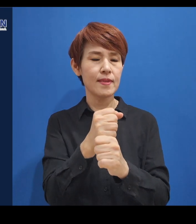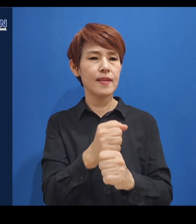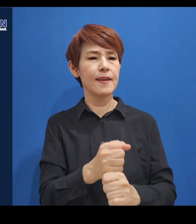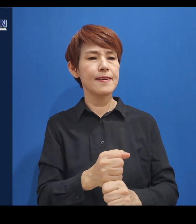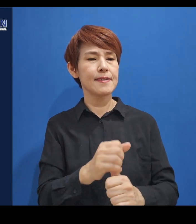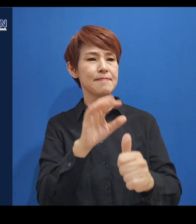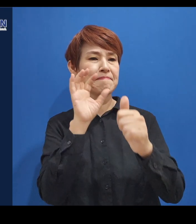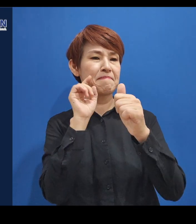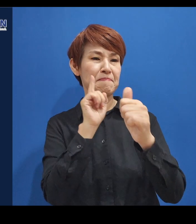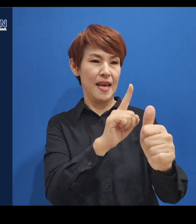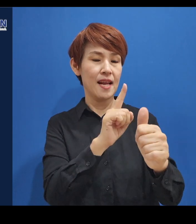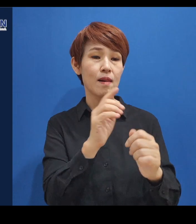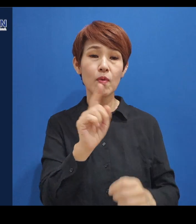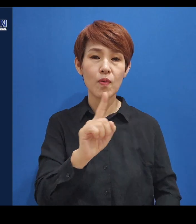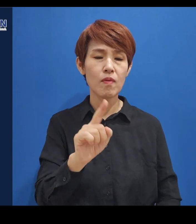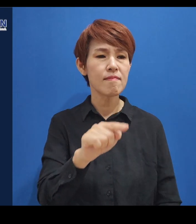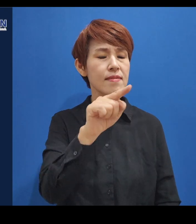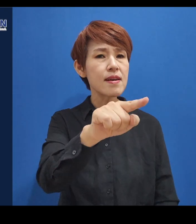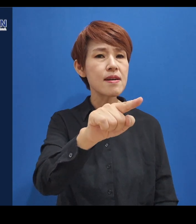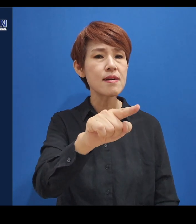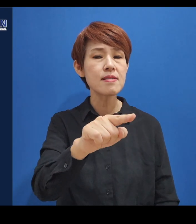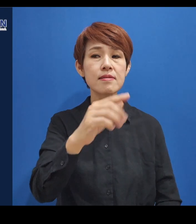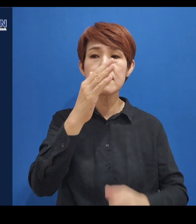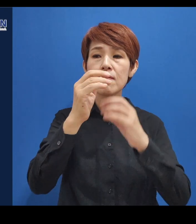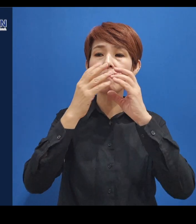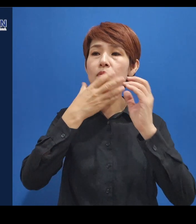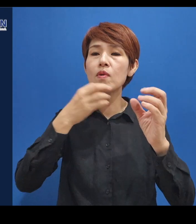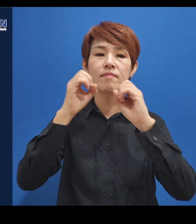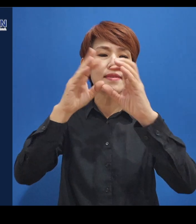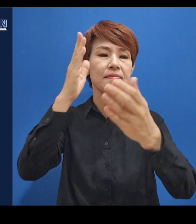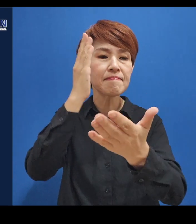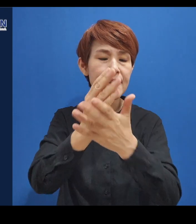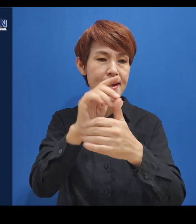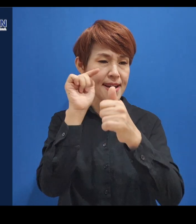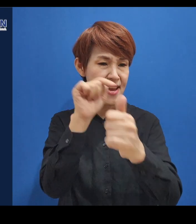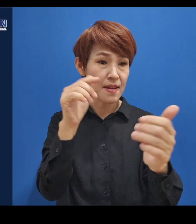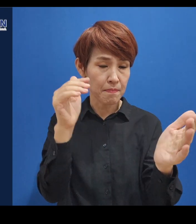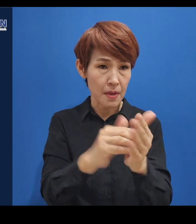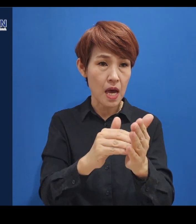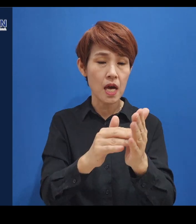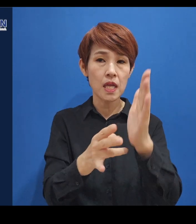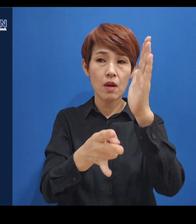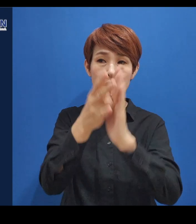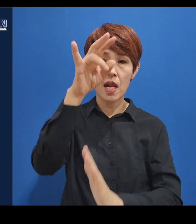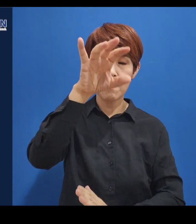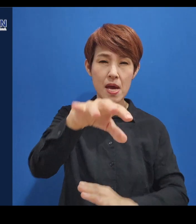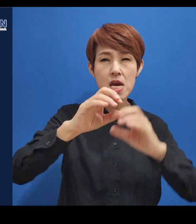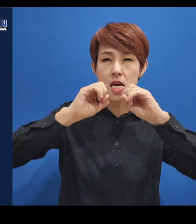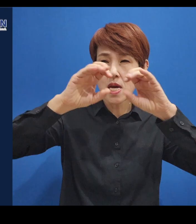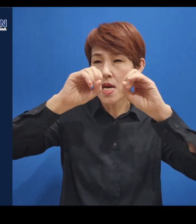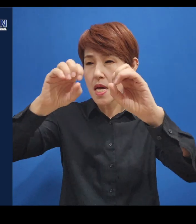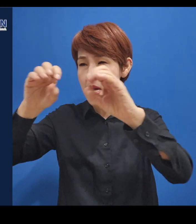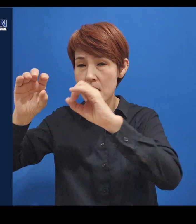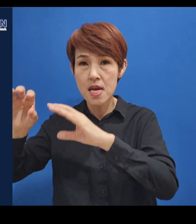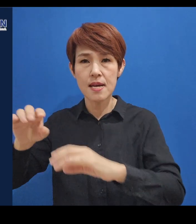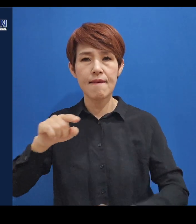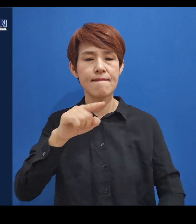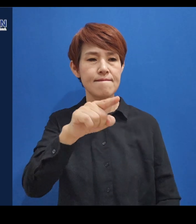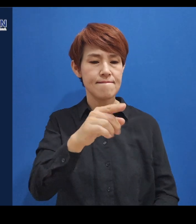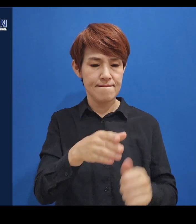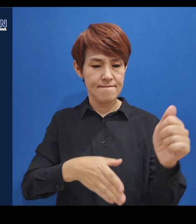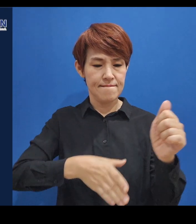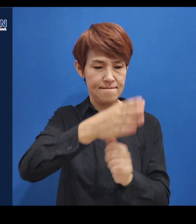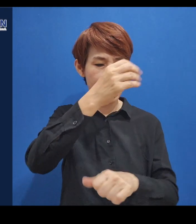엄금하였으되 너희가 너희 가르침을 예루살렘에 가득하게 하니 이 사람의 피를 우리에게로